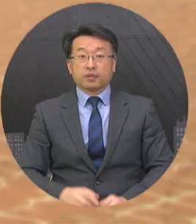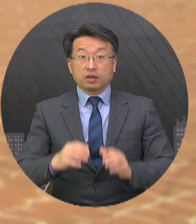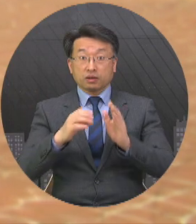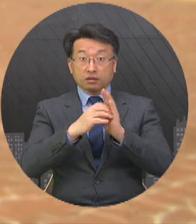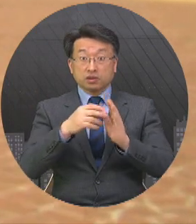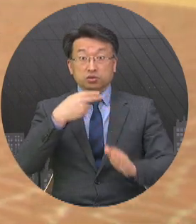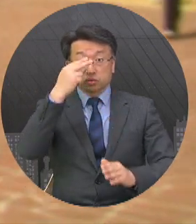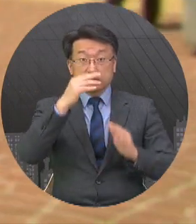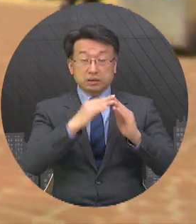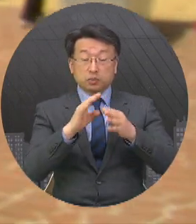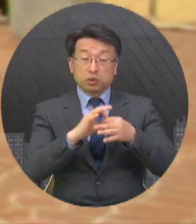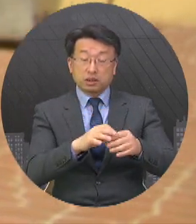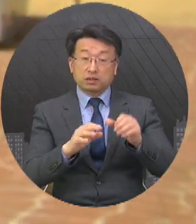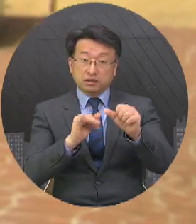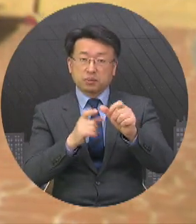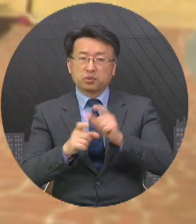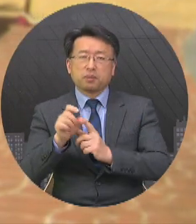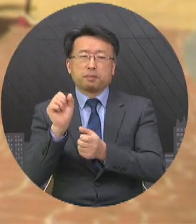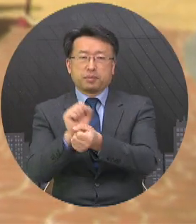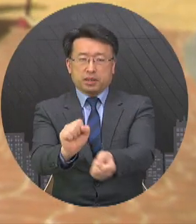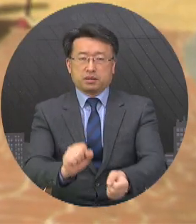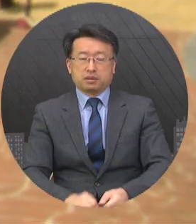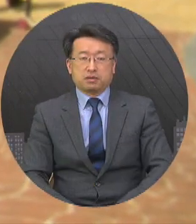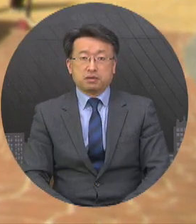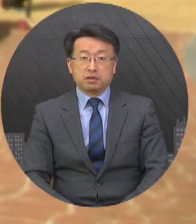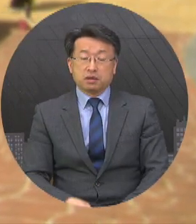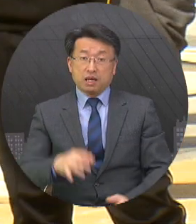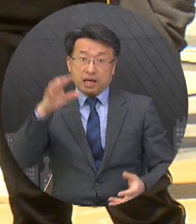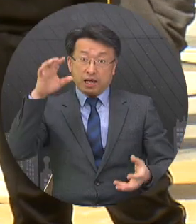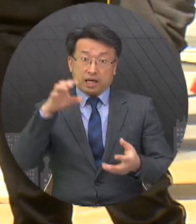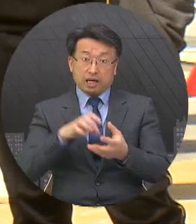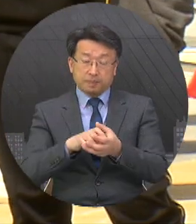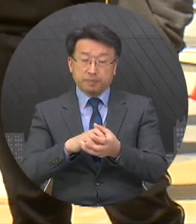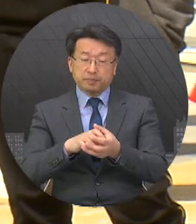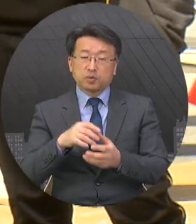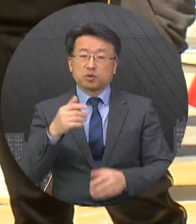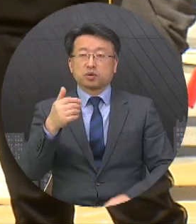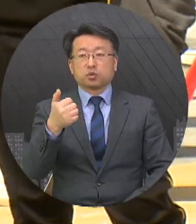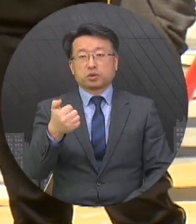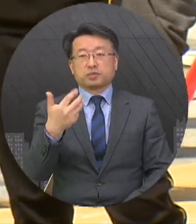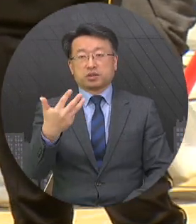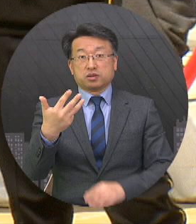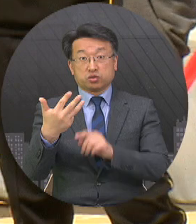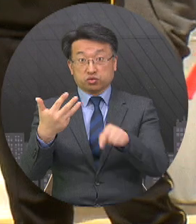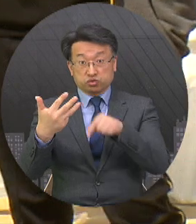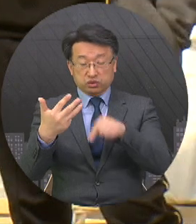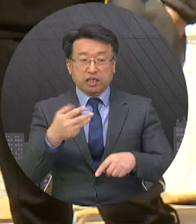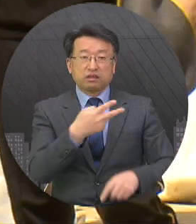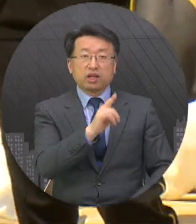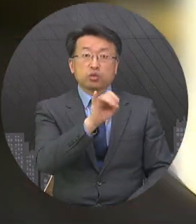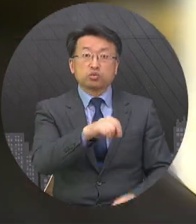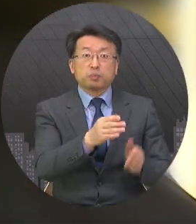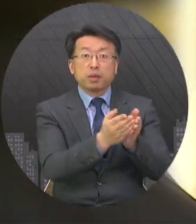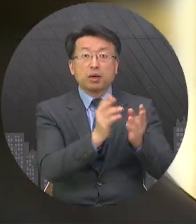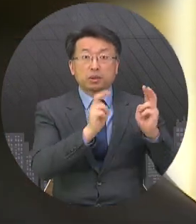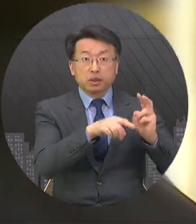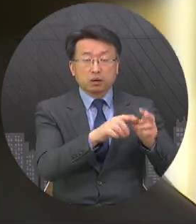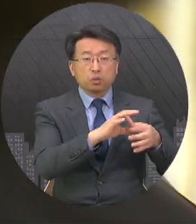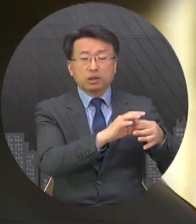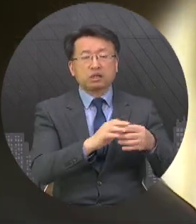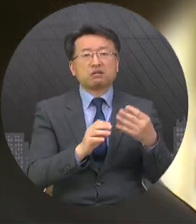윰 업소 관련은 5명이 추가됐습니다 누적 확 진짜 58명 가운데 대우조선해양 관련이